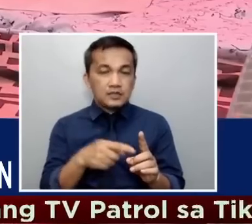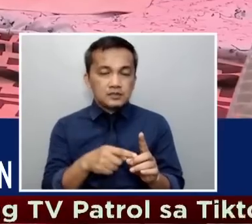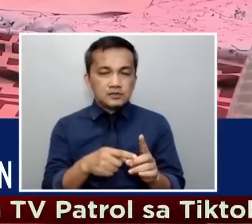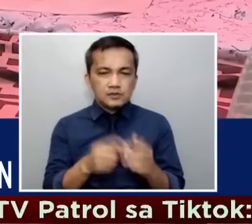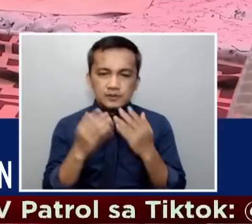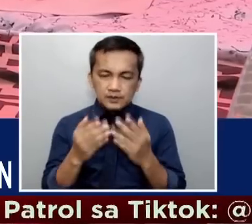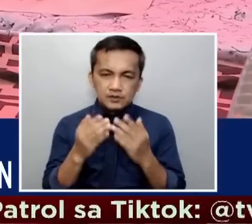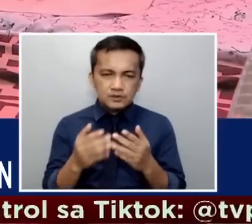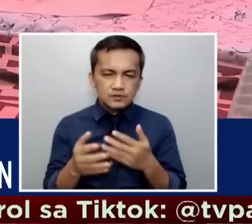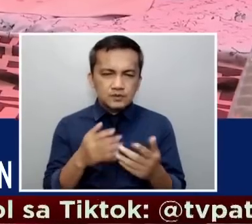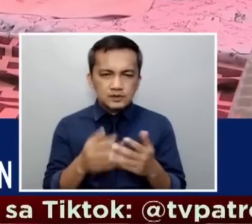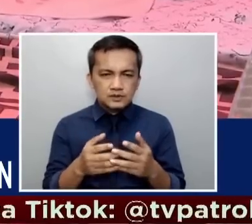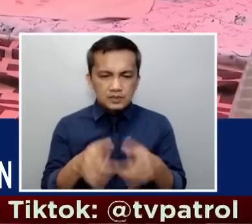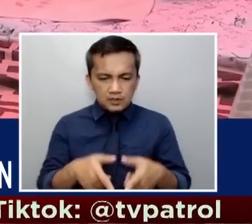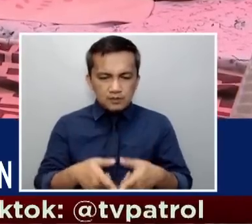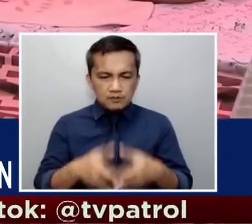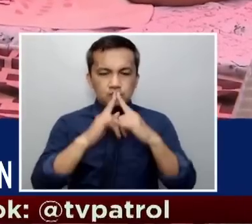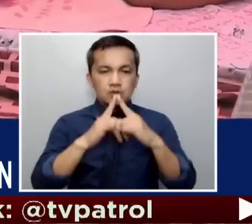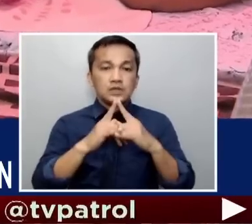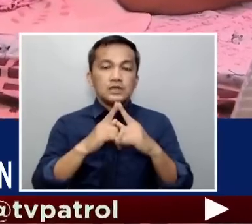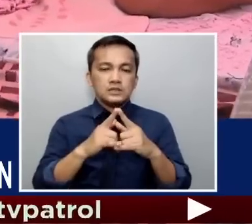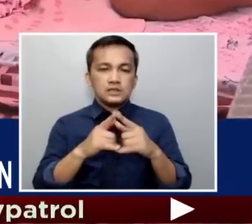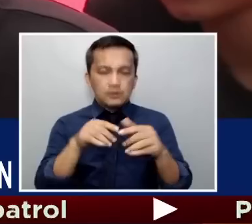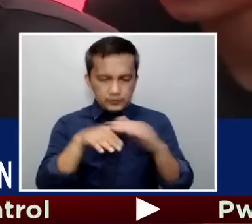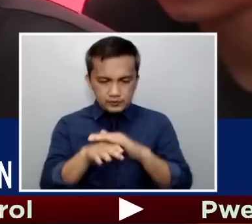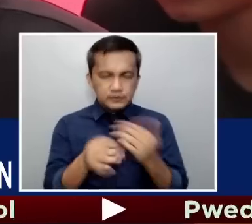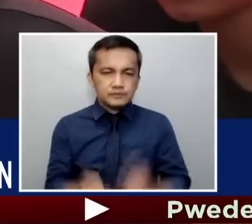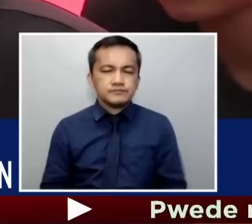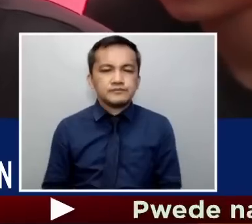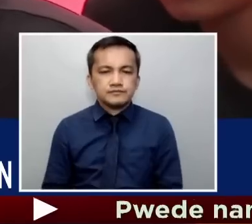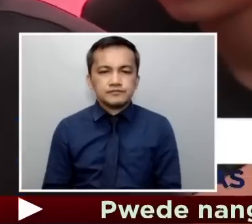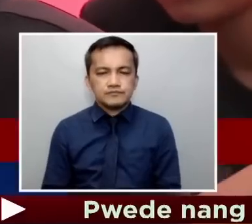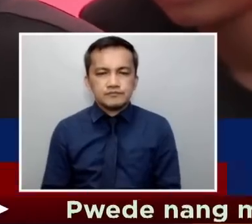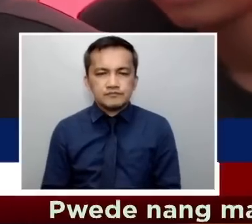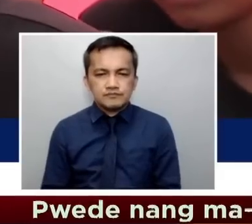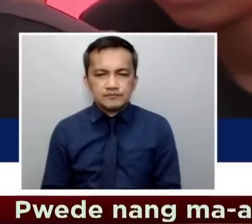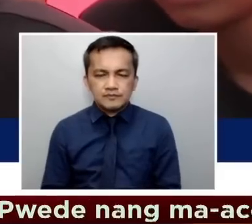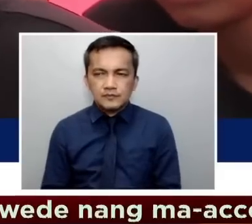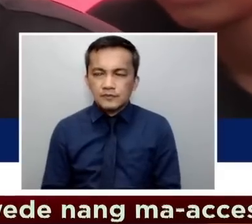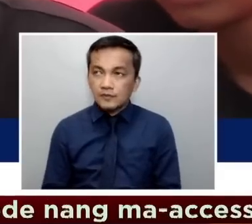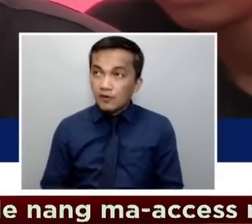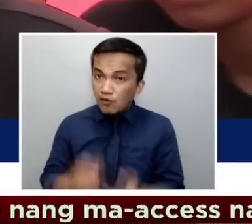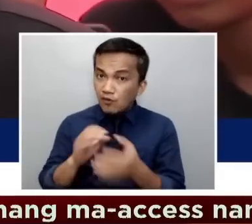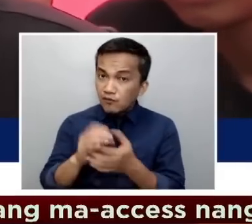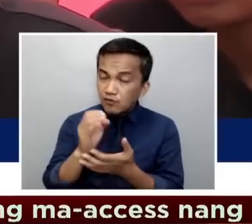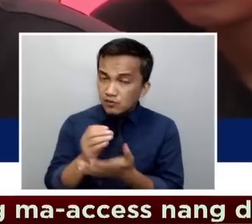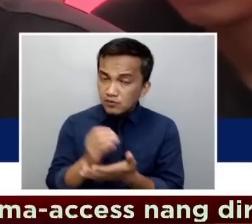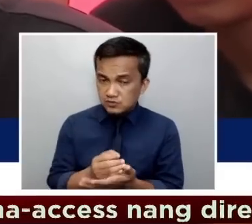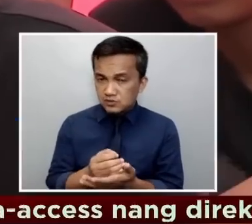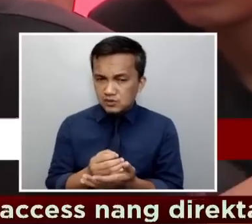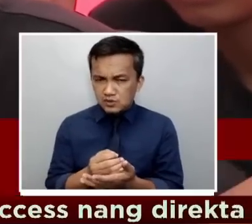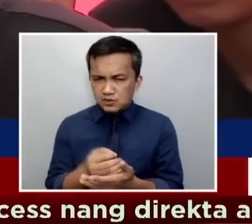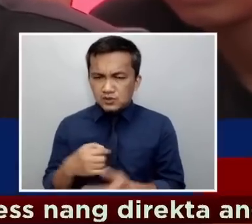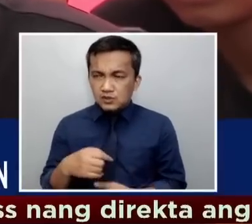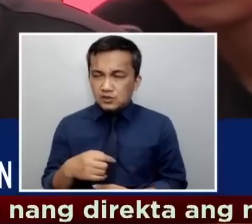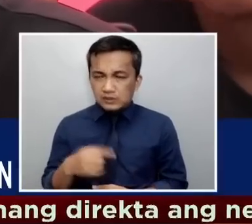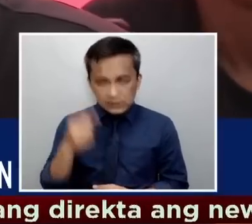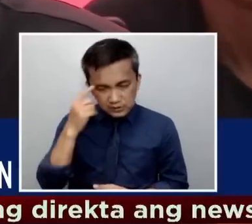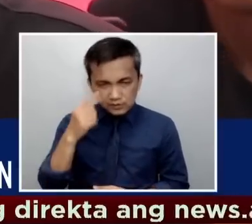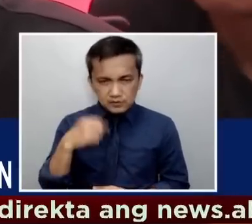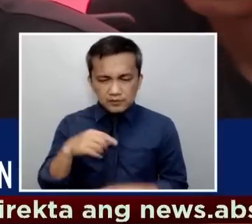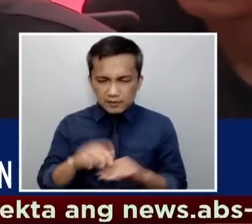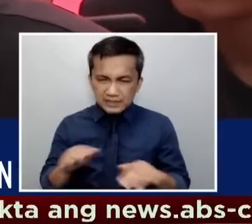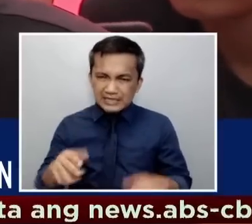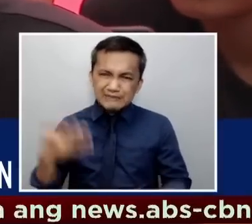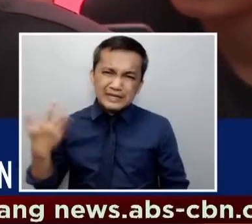may modular tent silang nasisilungan ngayon. Pero siyempre po, ang mga bata, mainit,